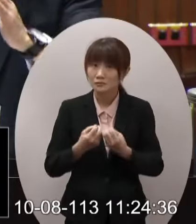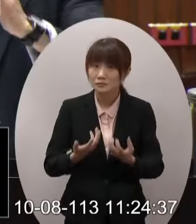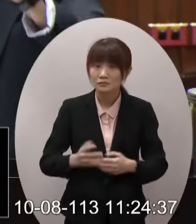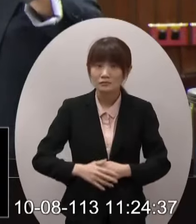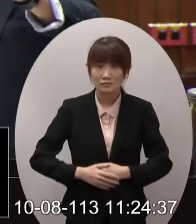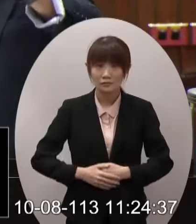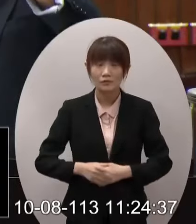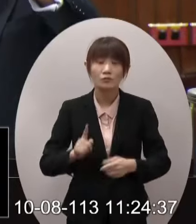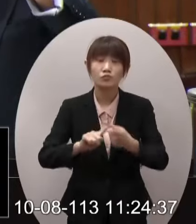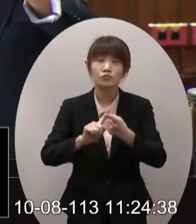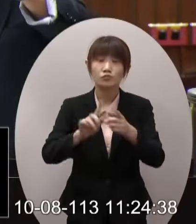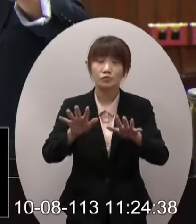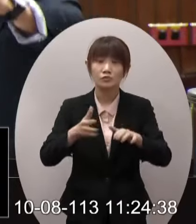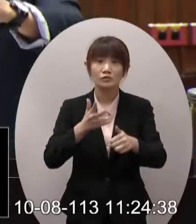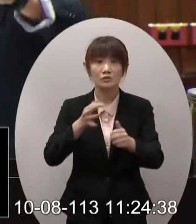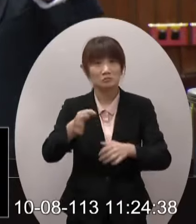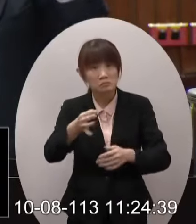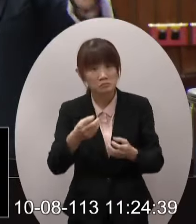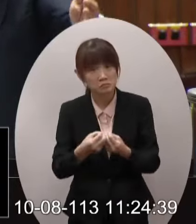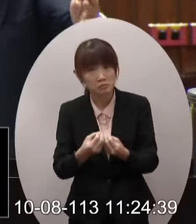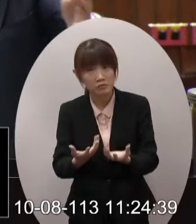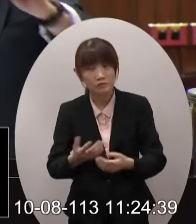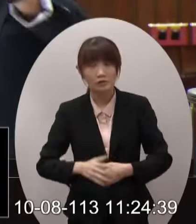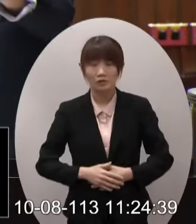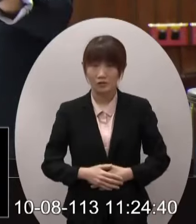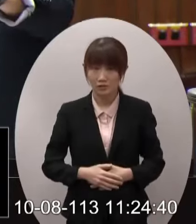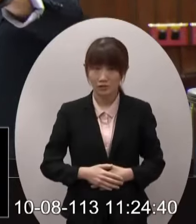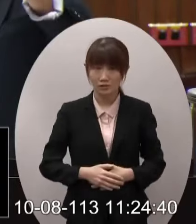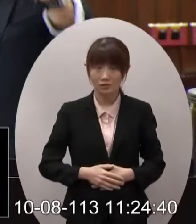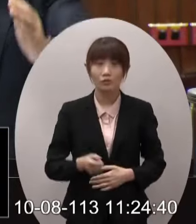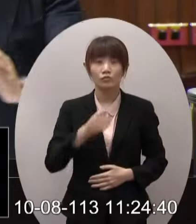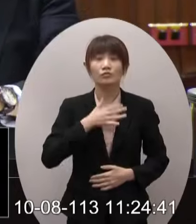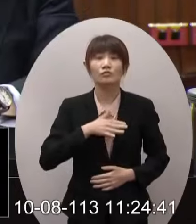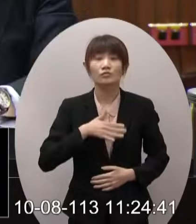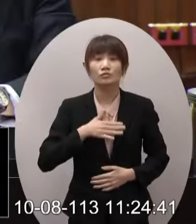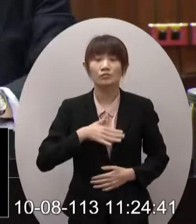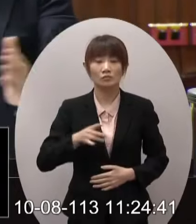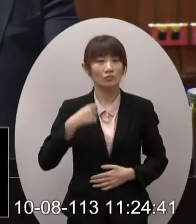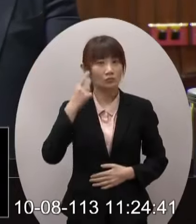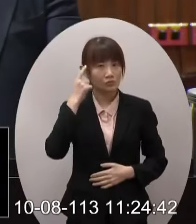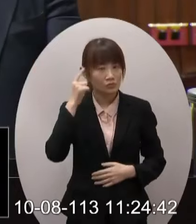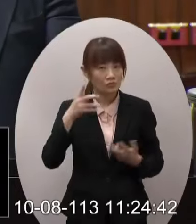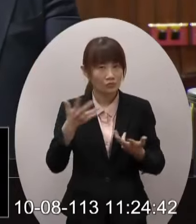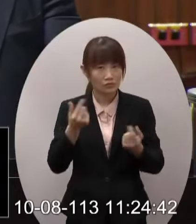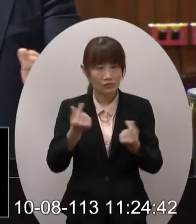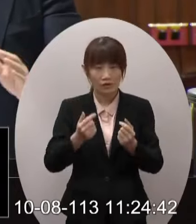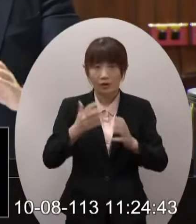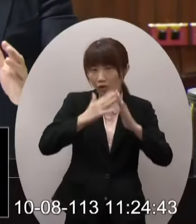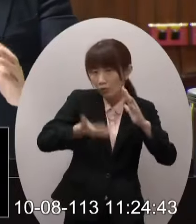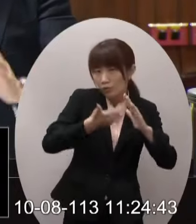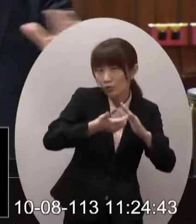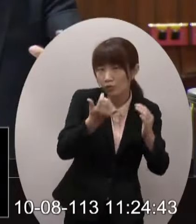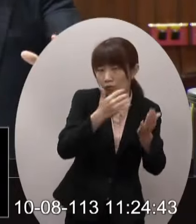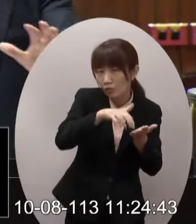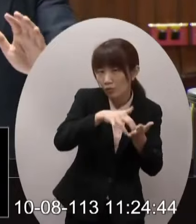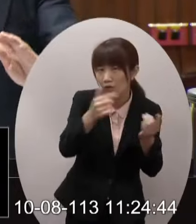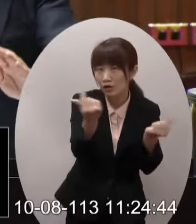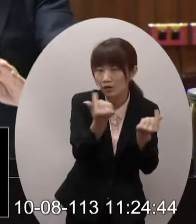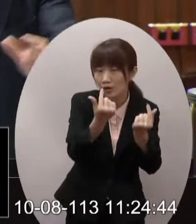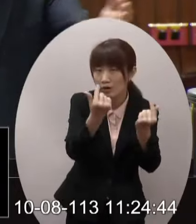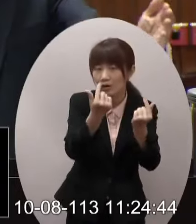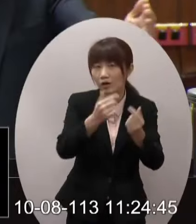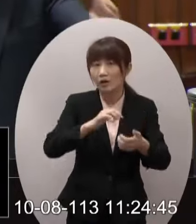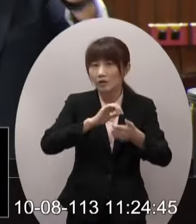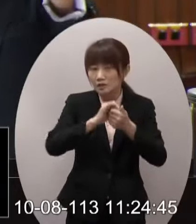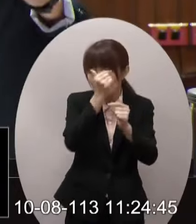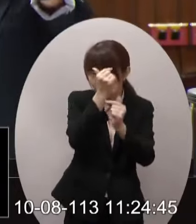哎，对，对，对， 但是金额的部分 案数增加， 是， 我知道。我认为这就像火灾一样，你们把认定的标